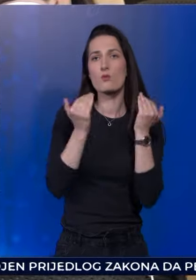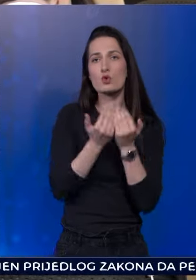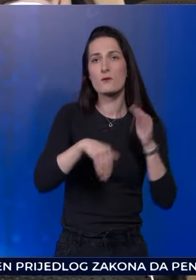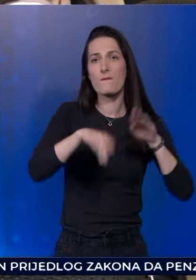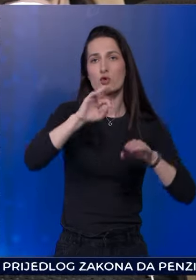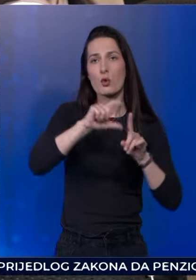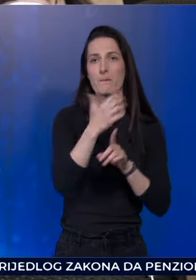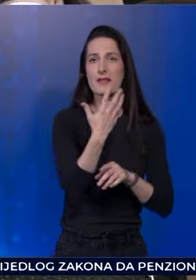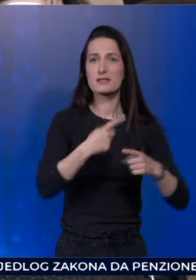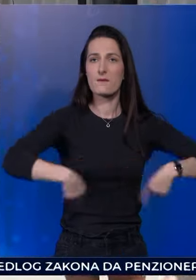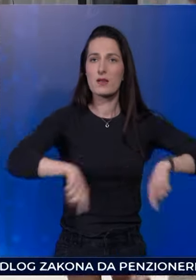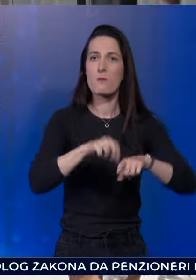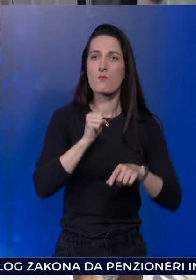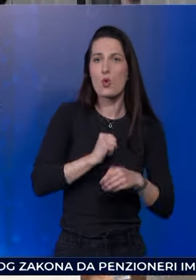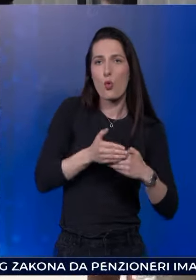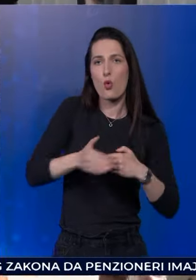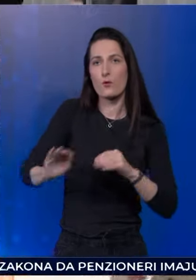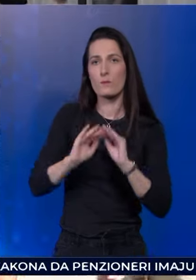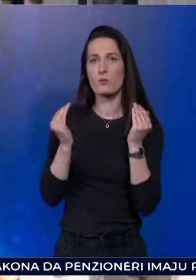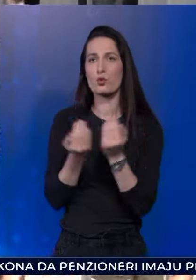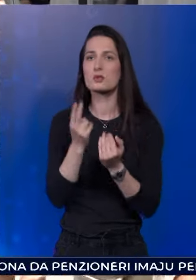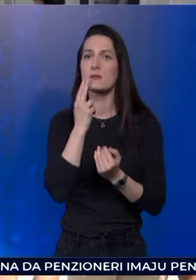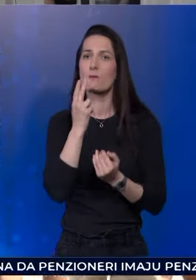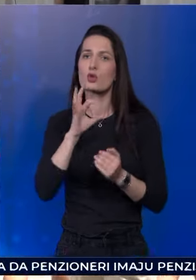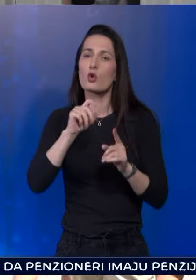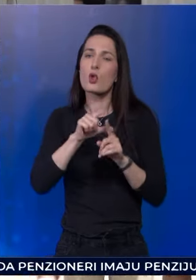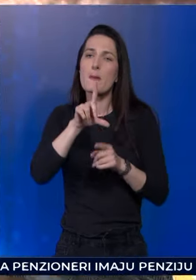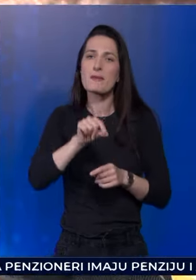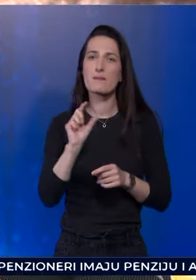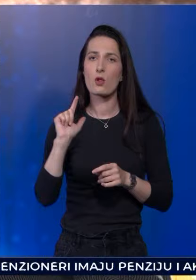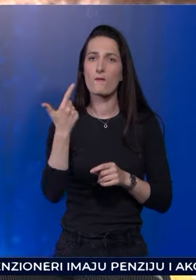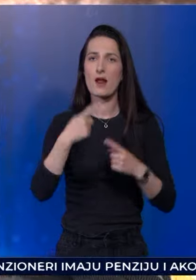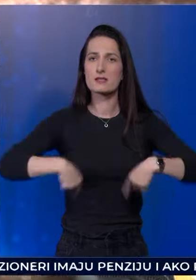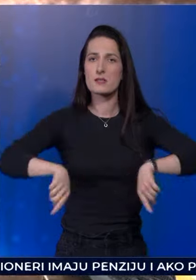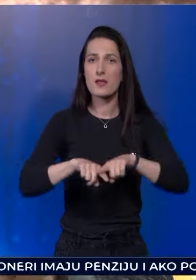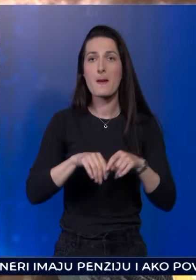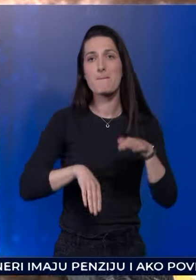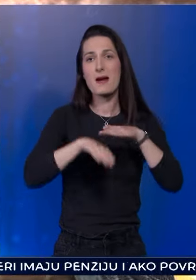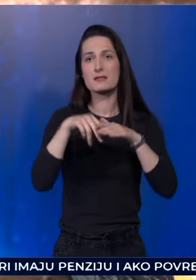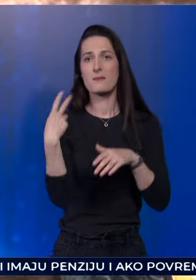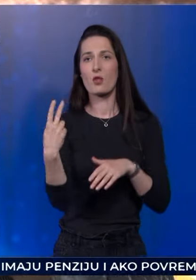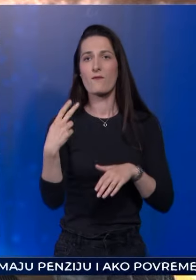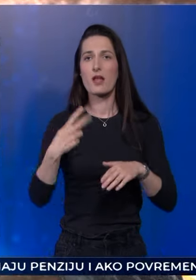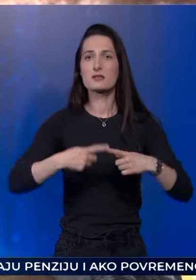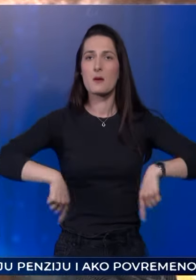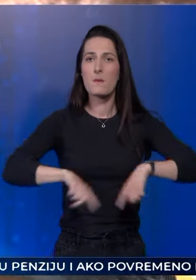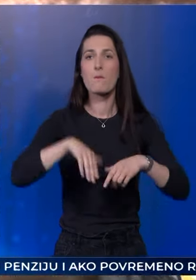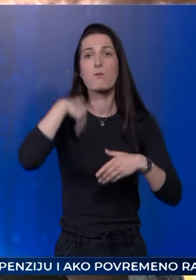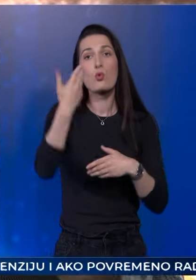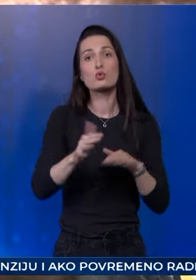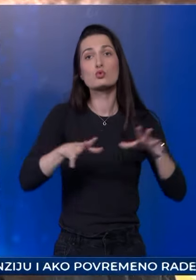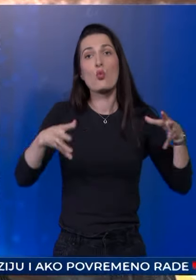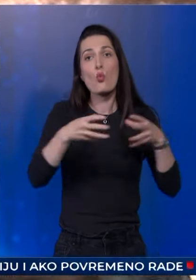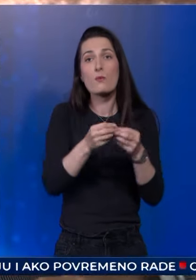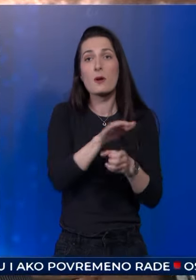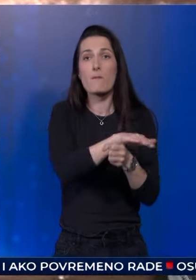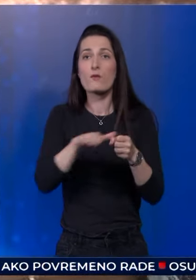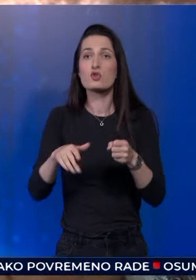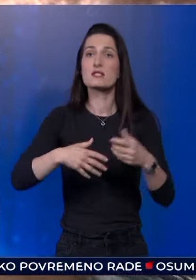moraju odvojiti prostor za pušače od minimalno 12 kvadrata. To je prostor od 12 kvadrata koji je izolovan totalno od